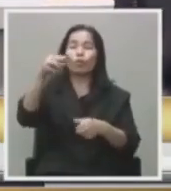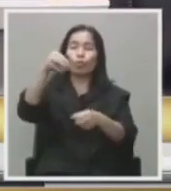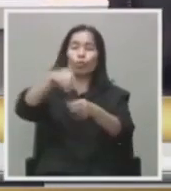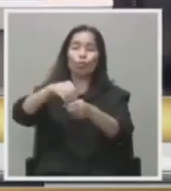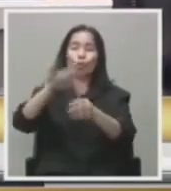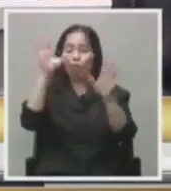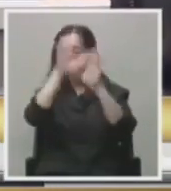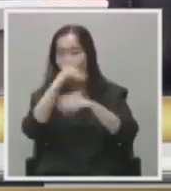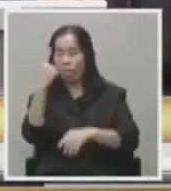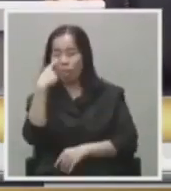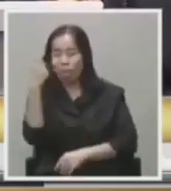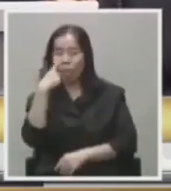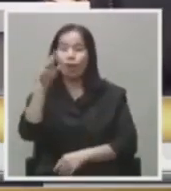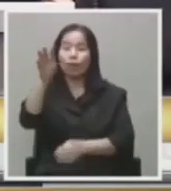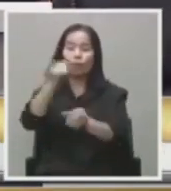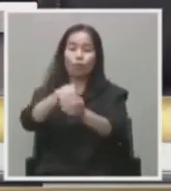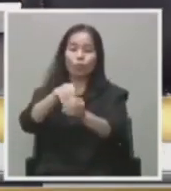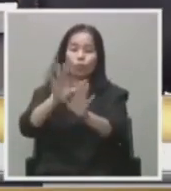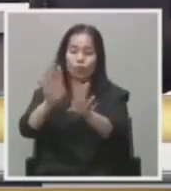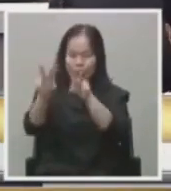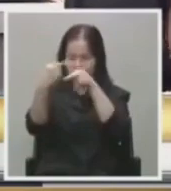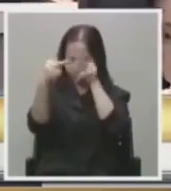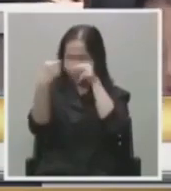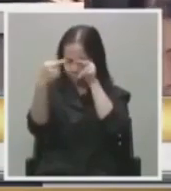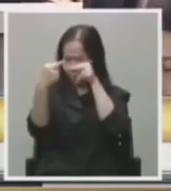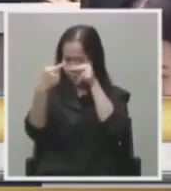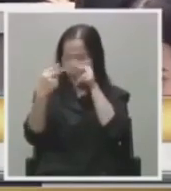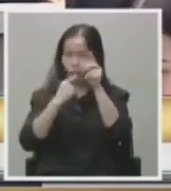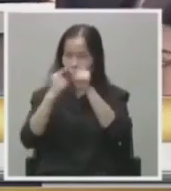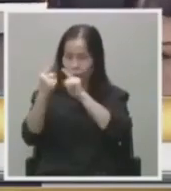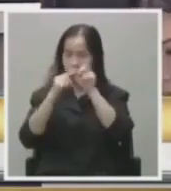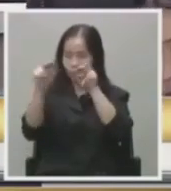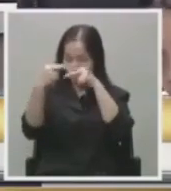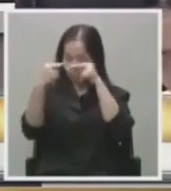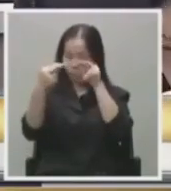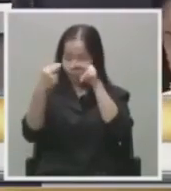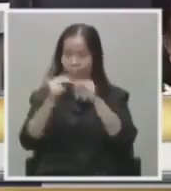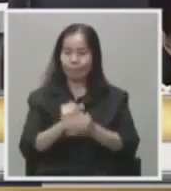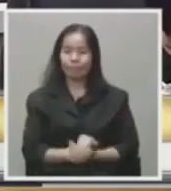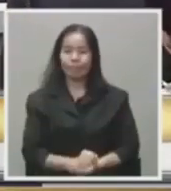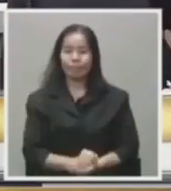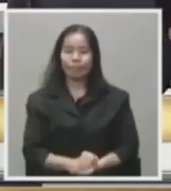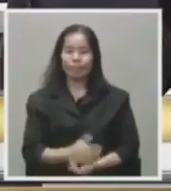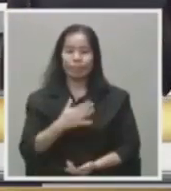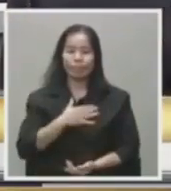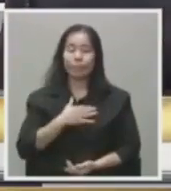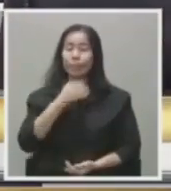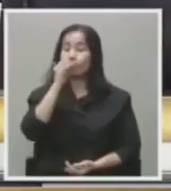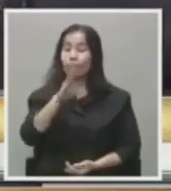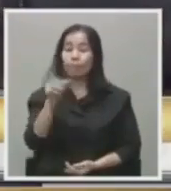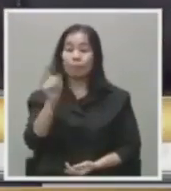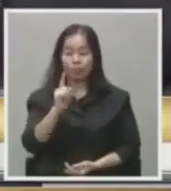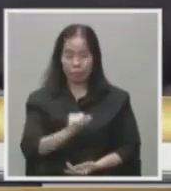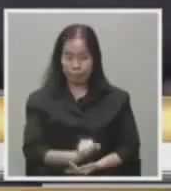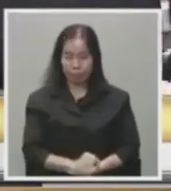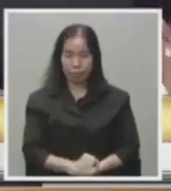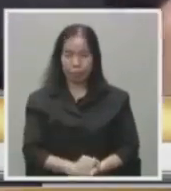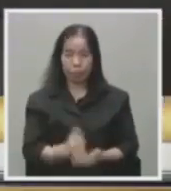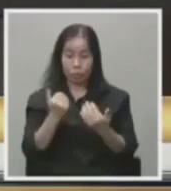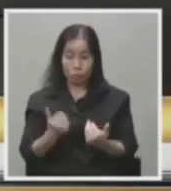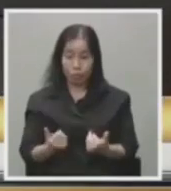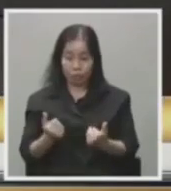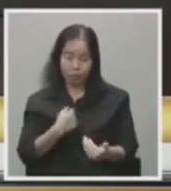นะต้องตบตากันหน่อยเพราะอย่างน้อยๆได้คุยกันได้พูดกันเรื่องนี้ผมเรียนนะครับว่าวันนี้ที่ลุกขึ้